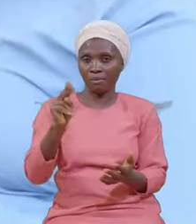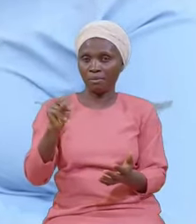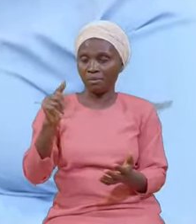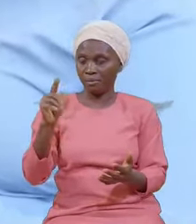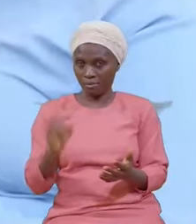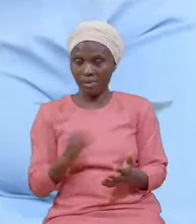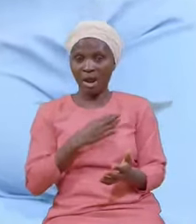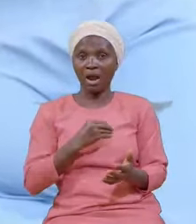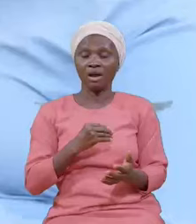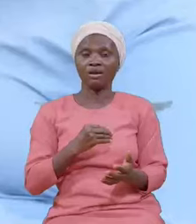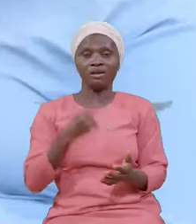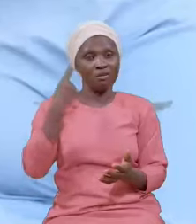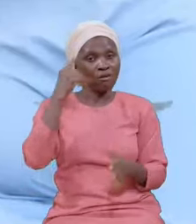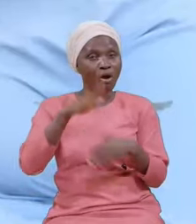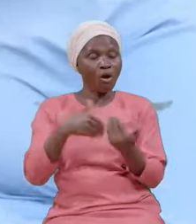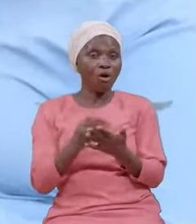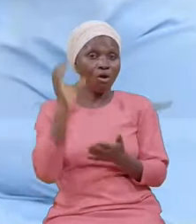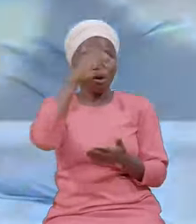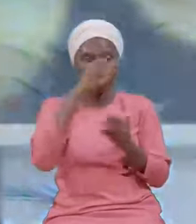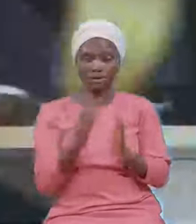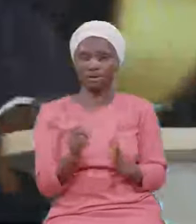trois éléments.